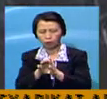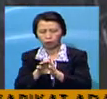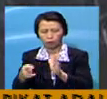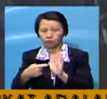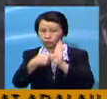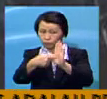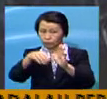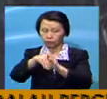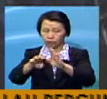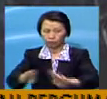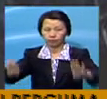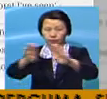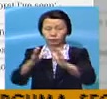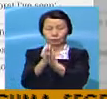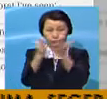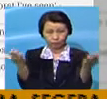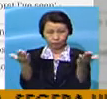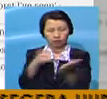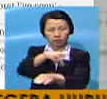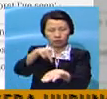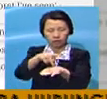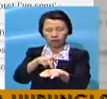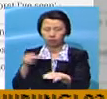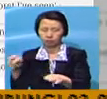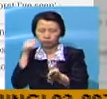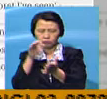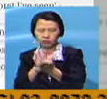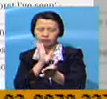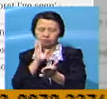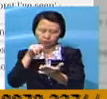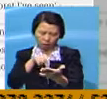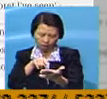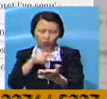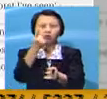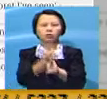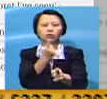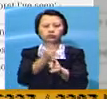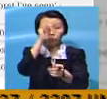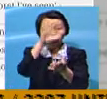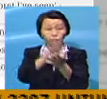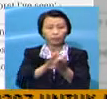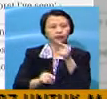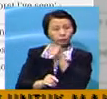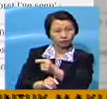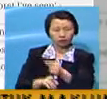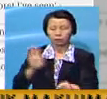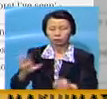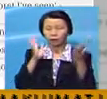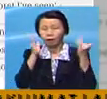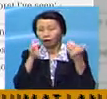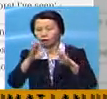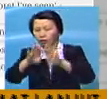dipaparkan media Filipina berkenaan individu Dalam gambar berkenaan Memang suaminya beliau berharap berita Yang